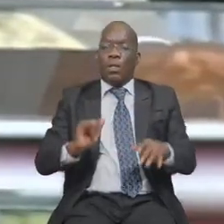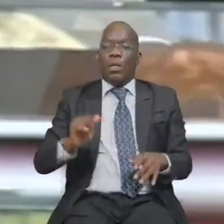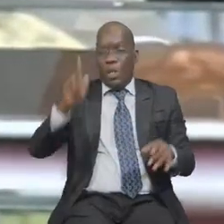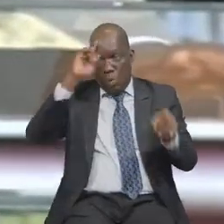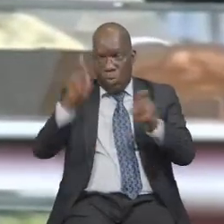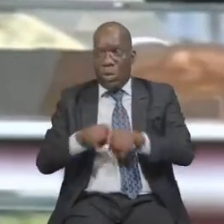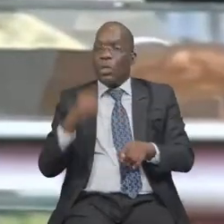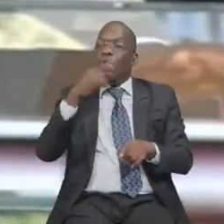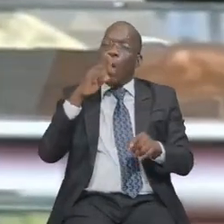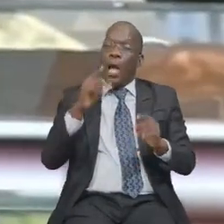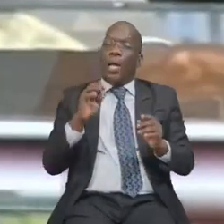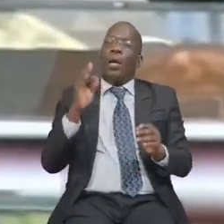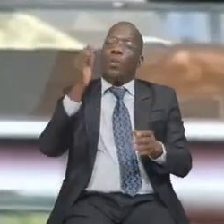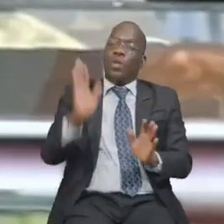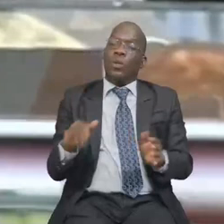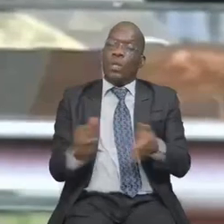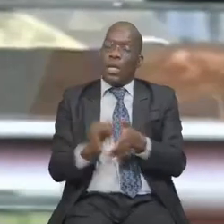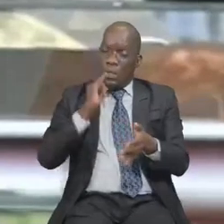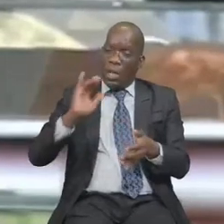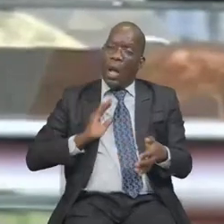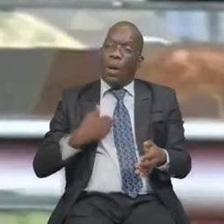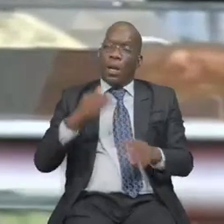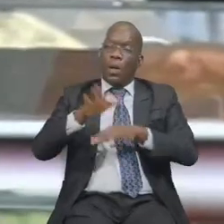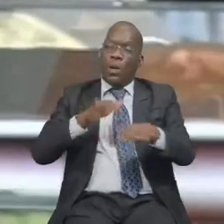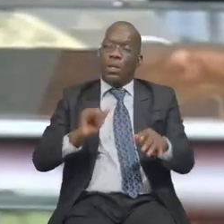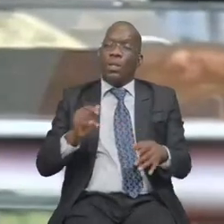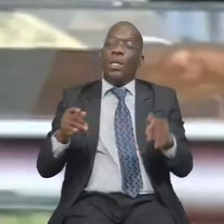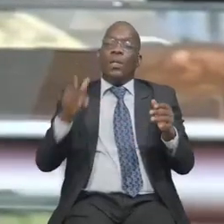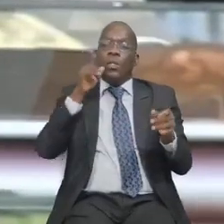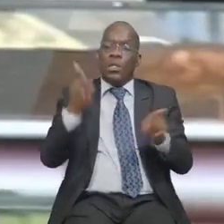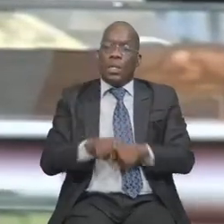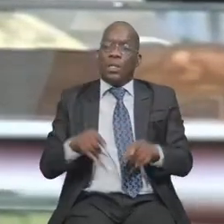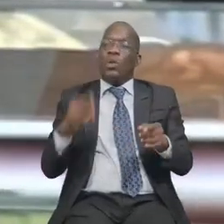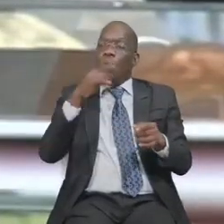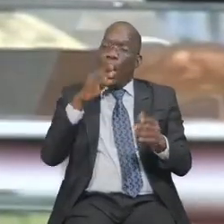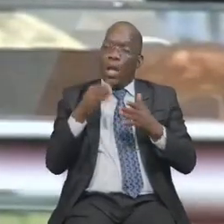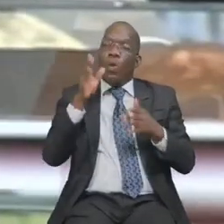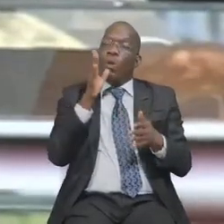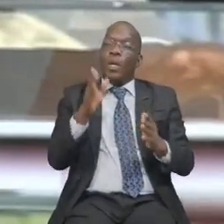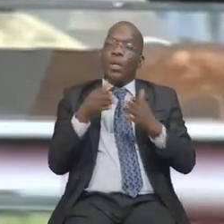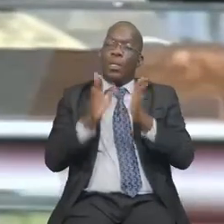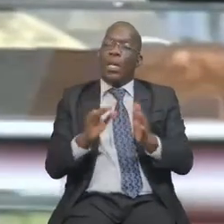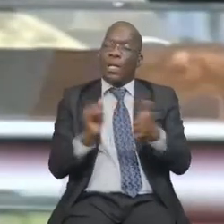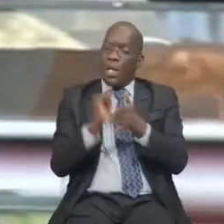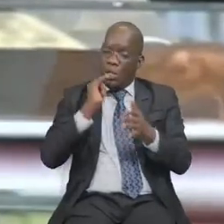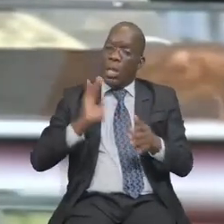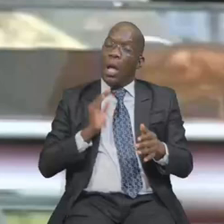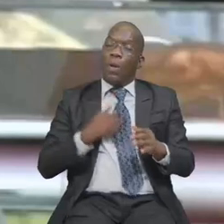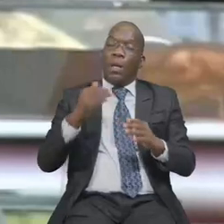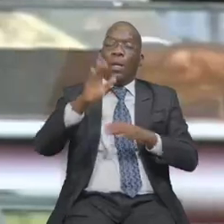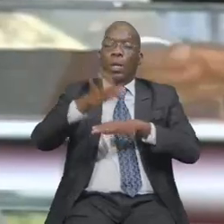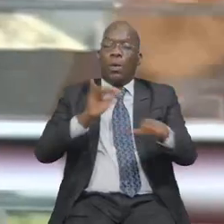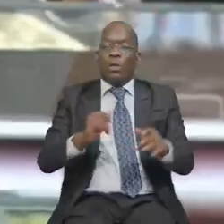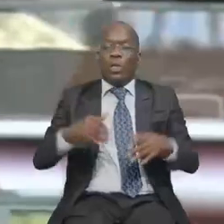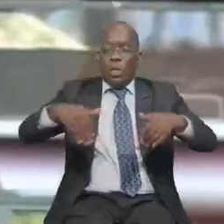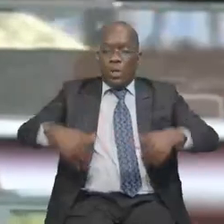appel. Sœur, dirigeant des femmes, c'est notre appel. Dirigeant des jeunes, ouvrier parmi les